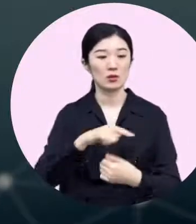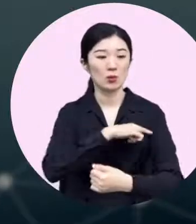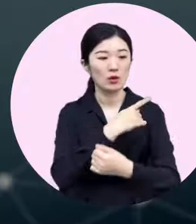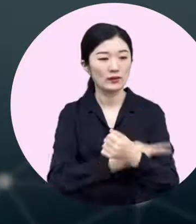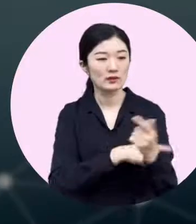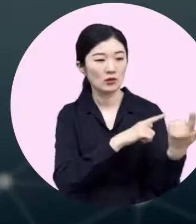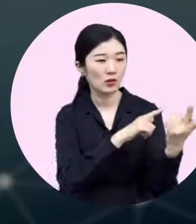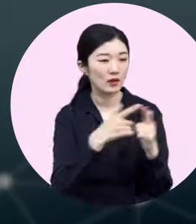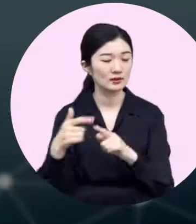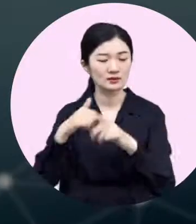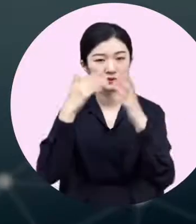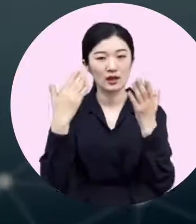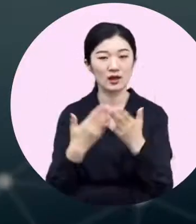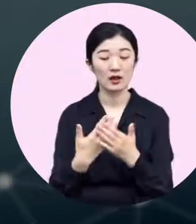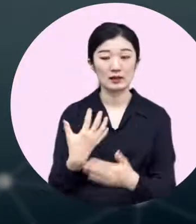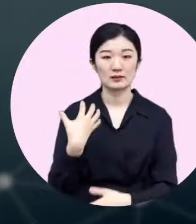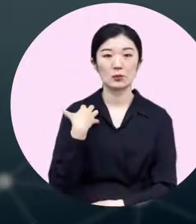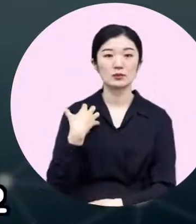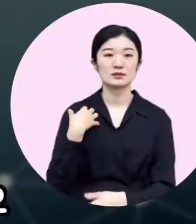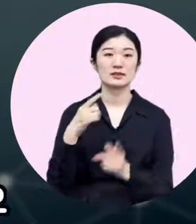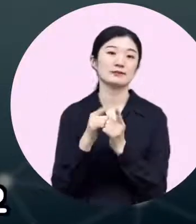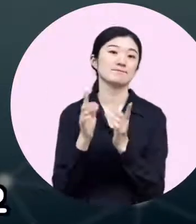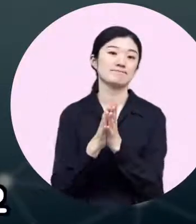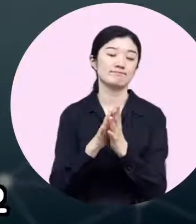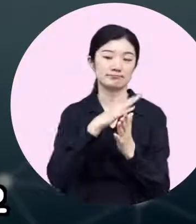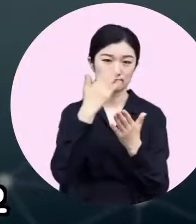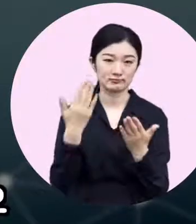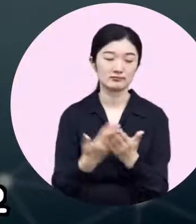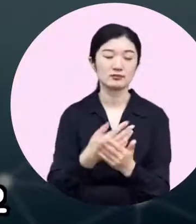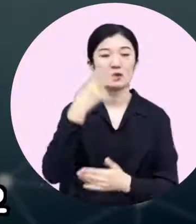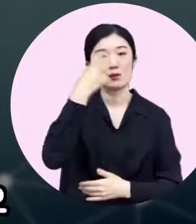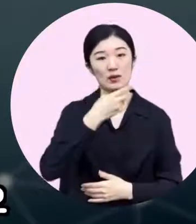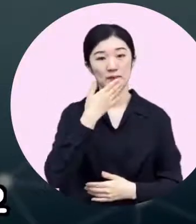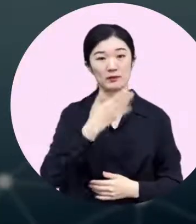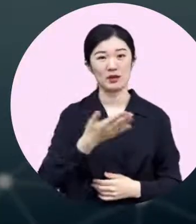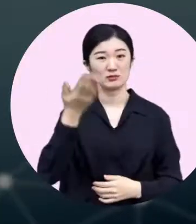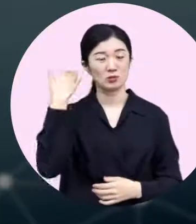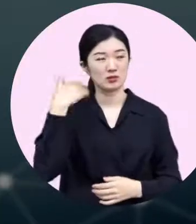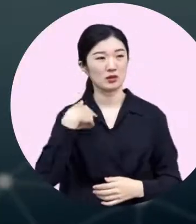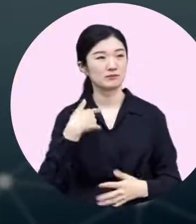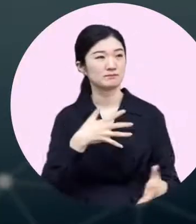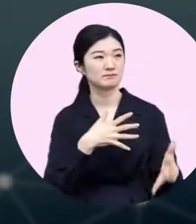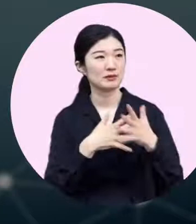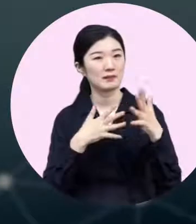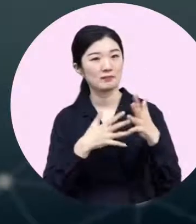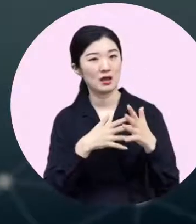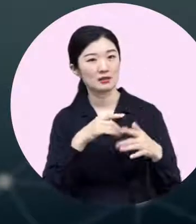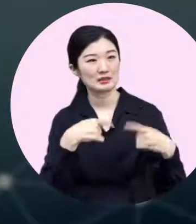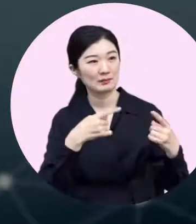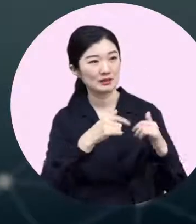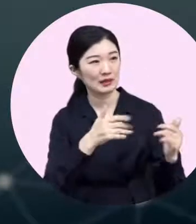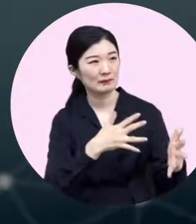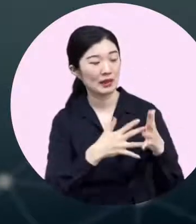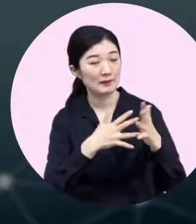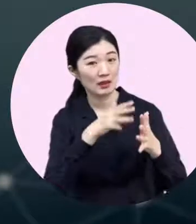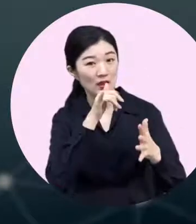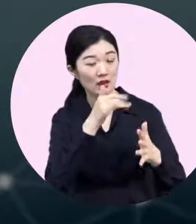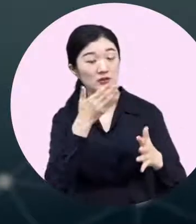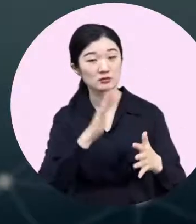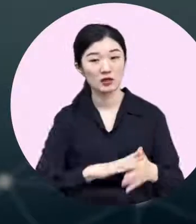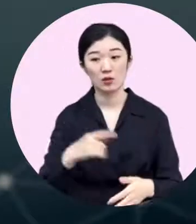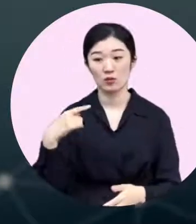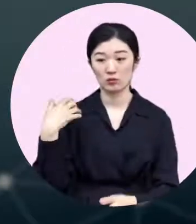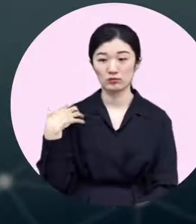거예요. 네. 화면 공유, 그때 참가자가 화면 공유 하려고 했을 때 안 된다고 했었잖아요. 근데 만약에 가능하게 이렇게 설정해 줄